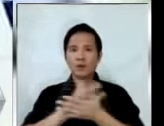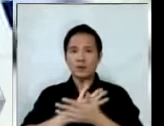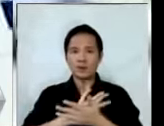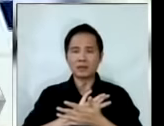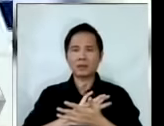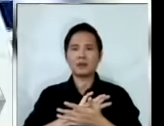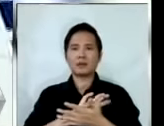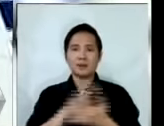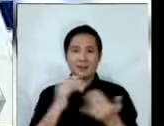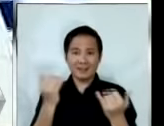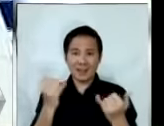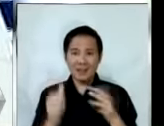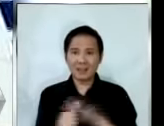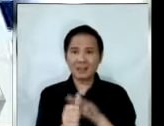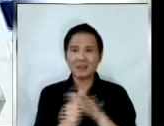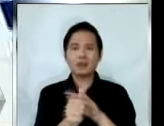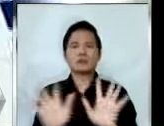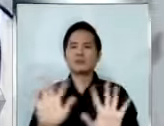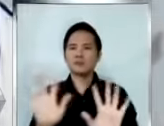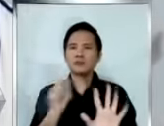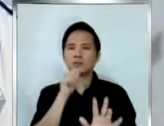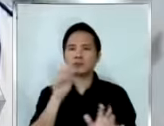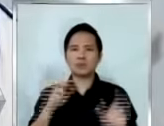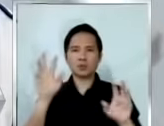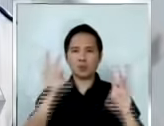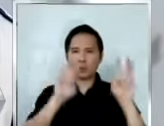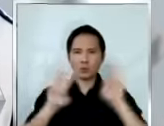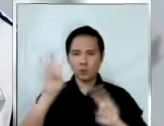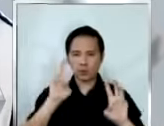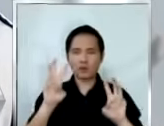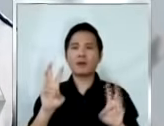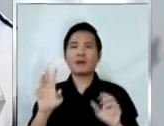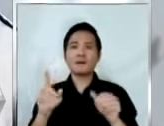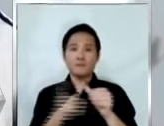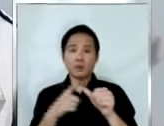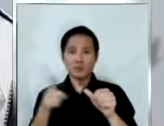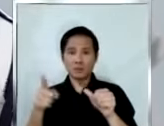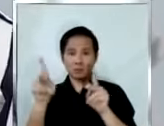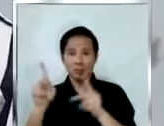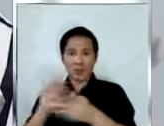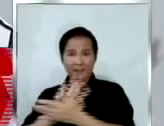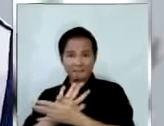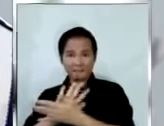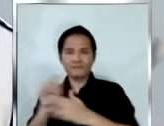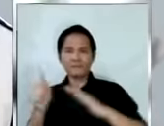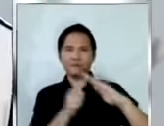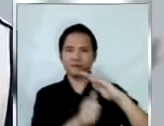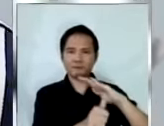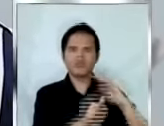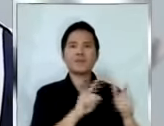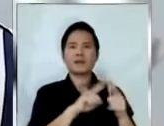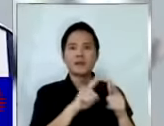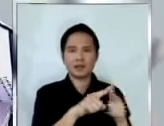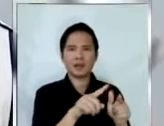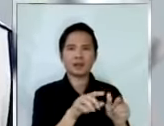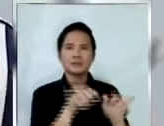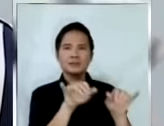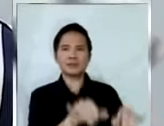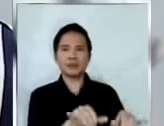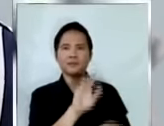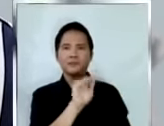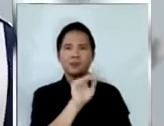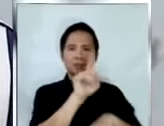lang po at i-isolate at gamutin. Ayon sa Malacanang, re-reviewin na ang mga protokolo yung mga alituntunin na sinusunod